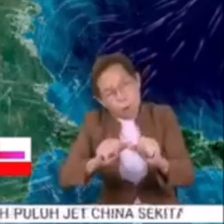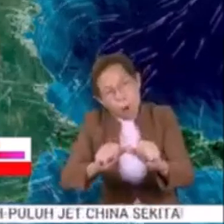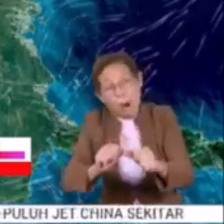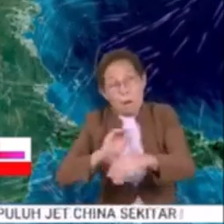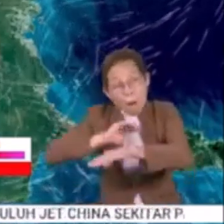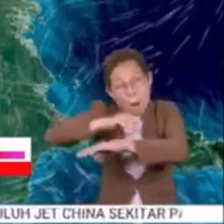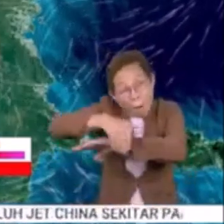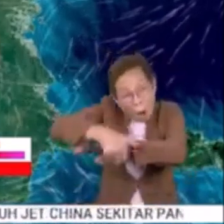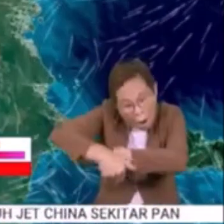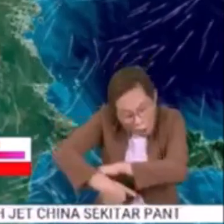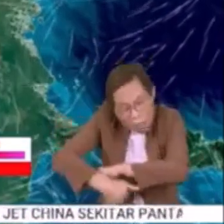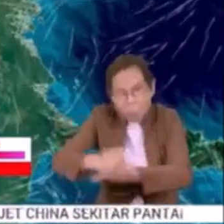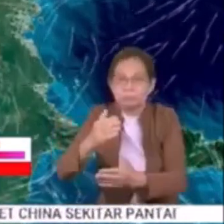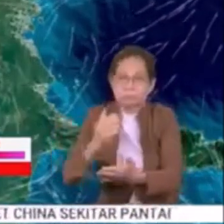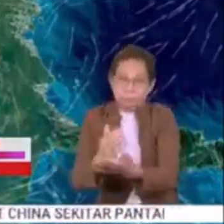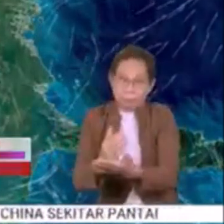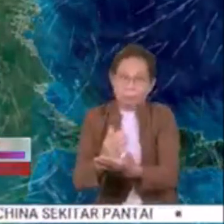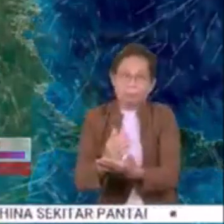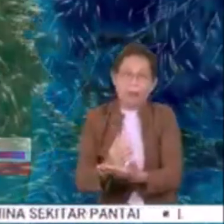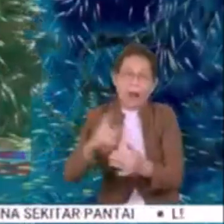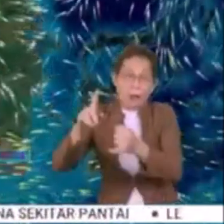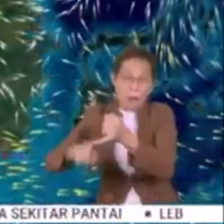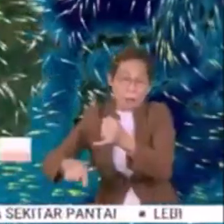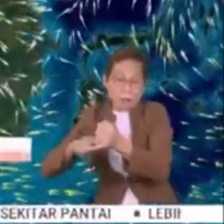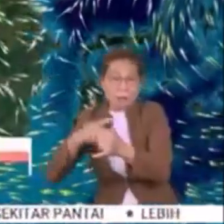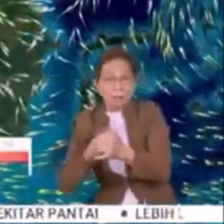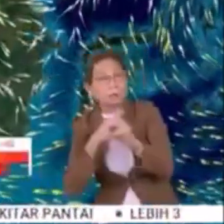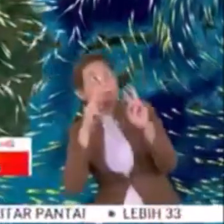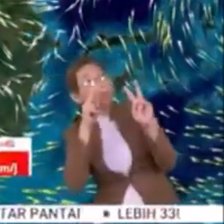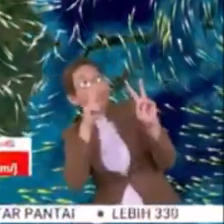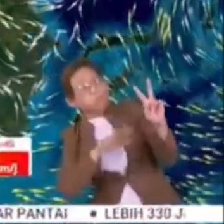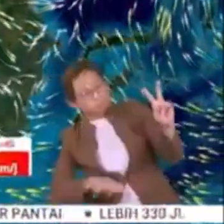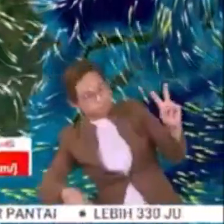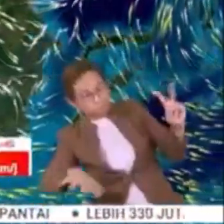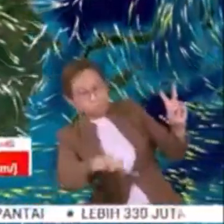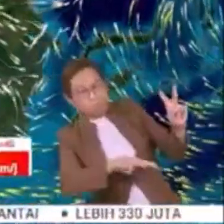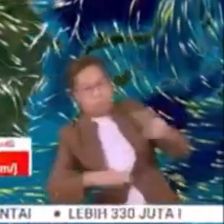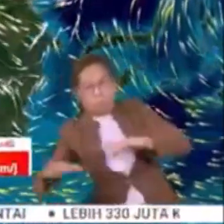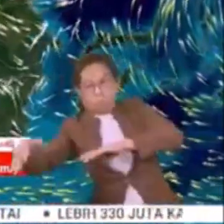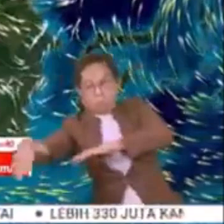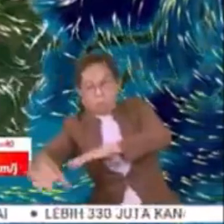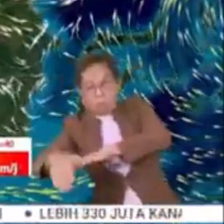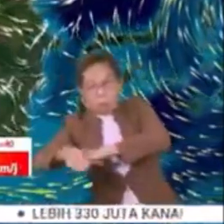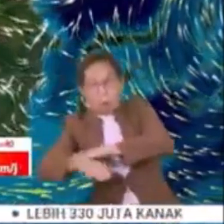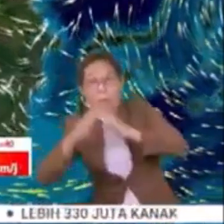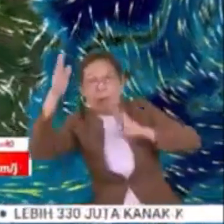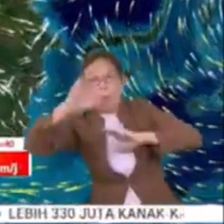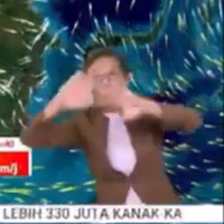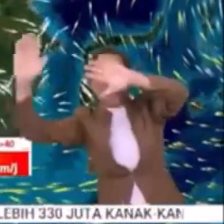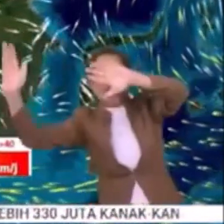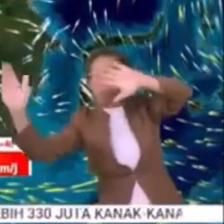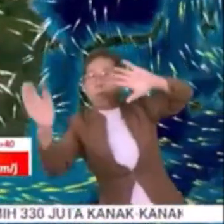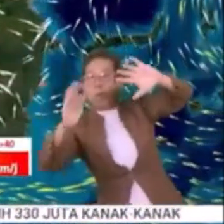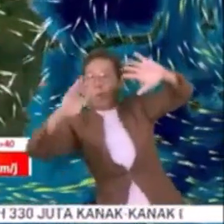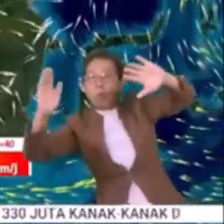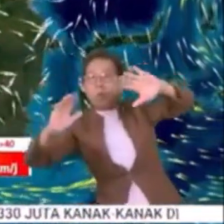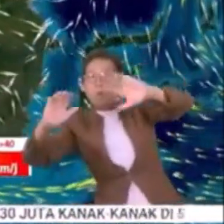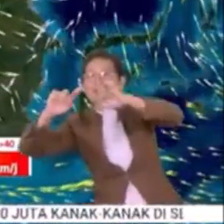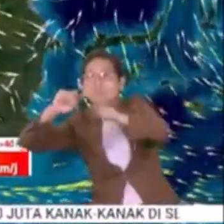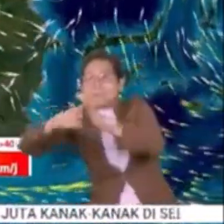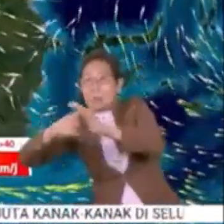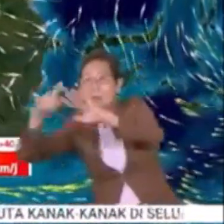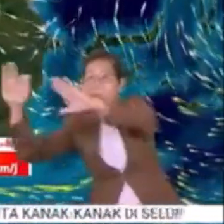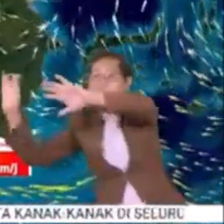ke tengah malam nanti juga. Dan akhir sekali kita lihat keadaan di sekitar kawasan perairan negara. Angin kini dilihat mulai bergerak